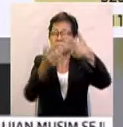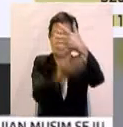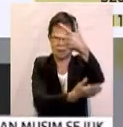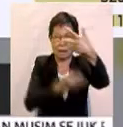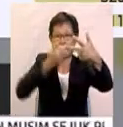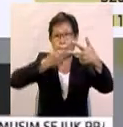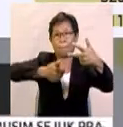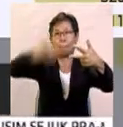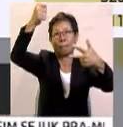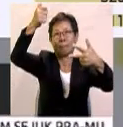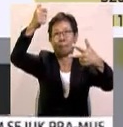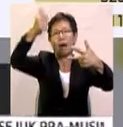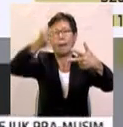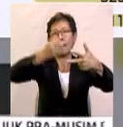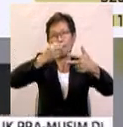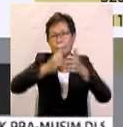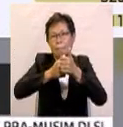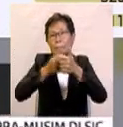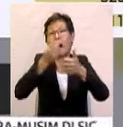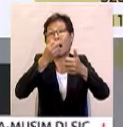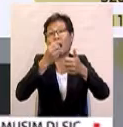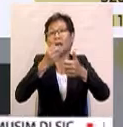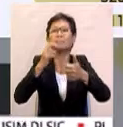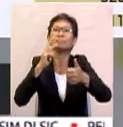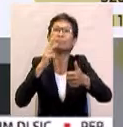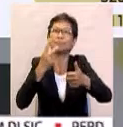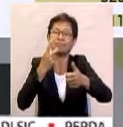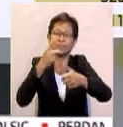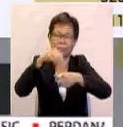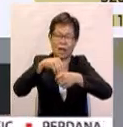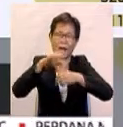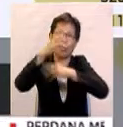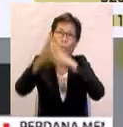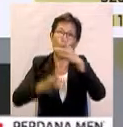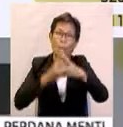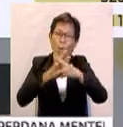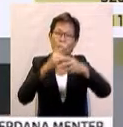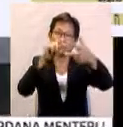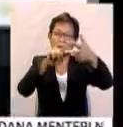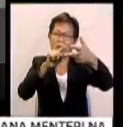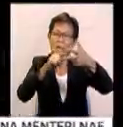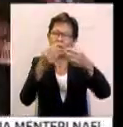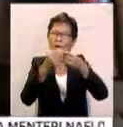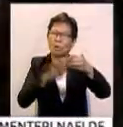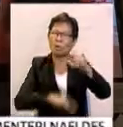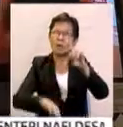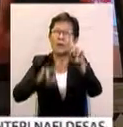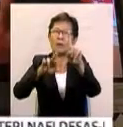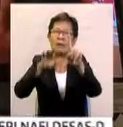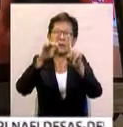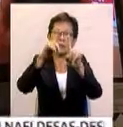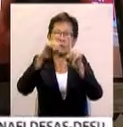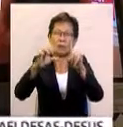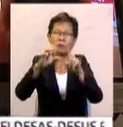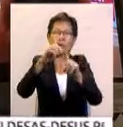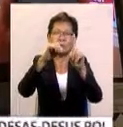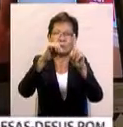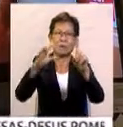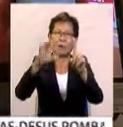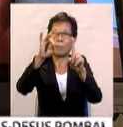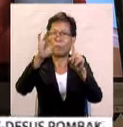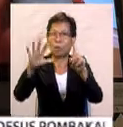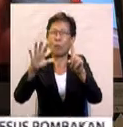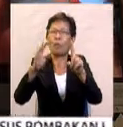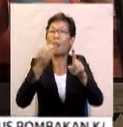yang mesra makanan berasaskan sayur di dunia. Dengan jumlah 1,185 restoran